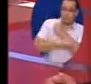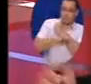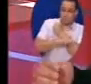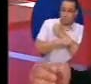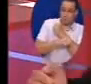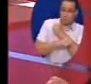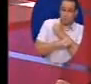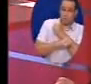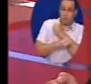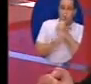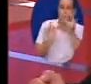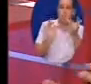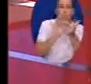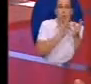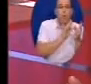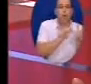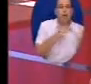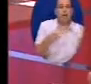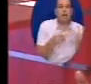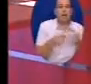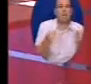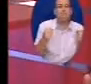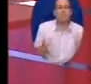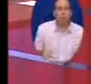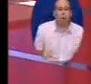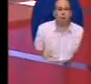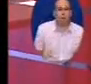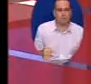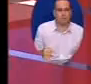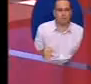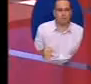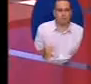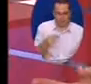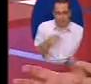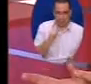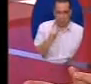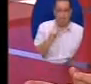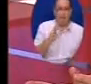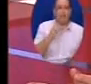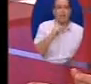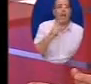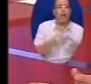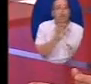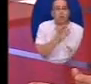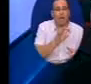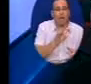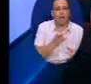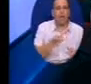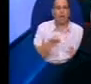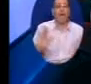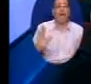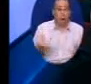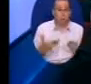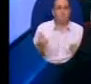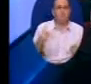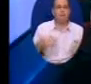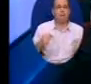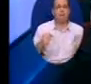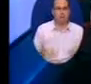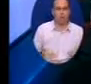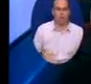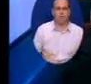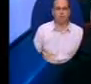מול אגפי הביטחון, נכון? האבטחה וביטחון, או איך זה נקרא? איך נקרא האגף שלך? חירום וביטחון. חירום וביטחון,